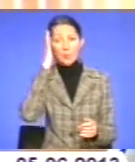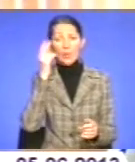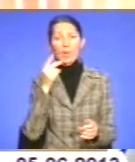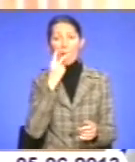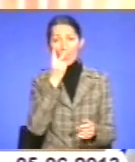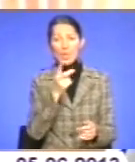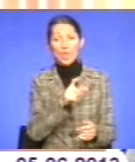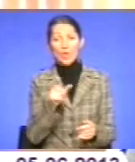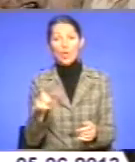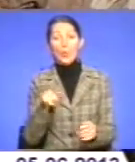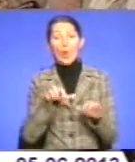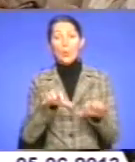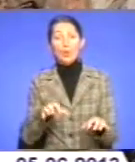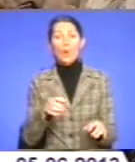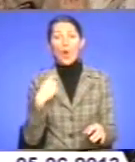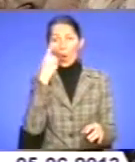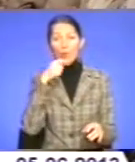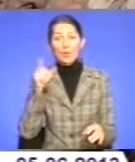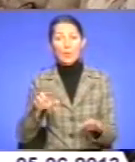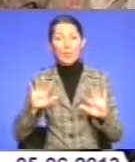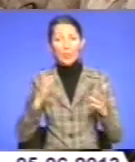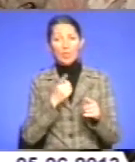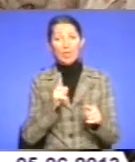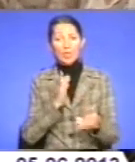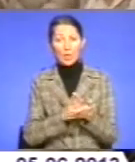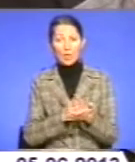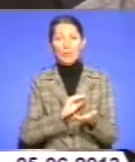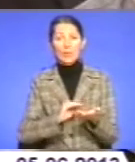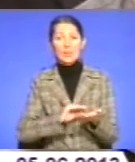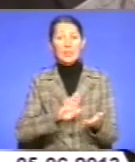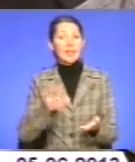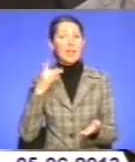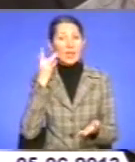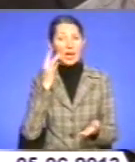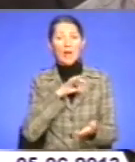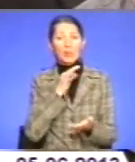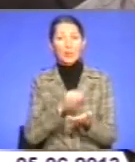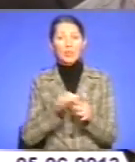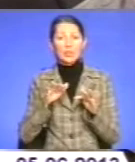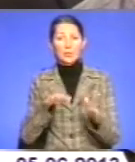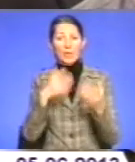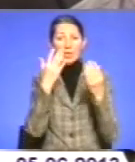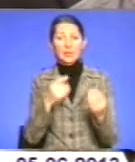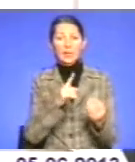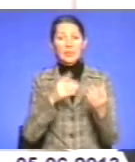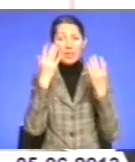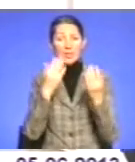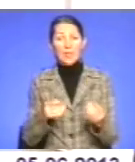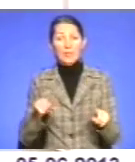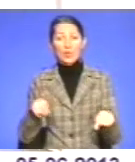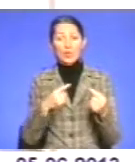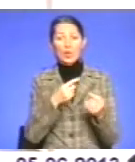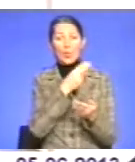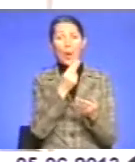події, заходи, які відбуваються. Журналістика – нелегка та відповідальна справа. День за днем ми створюємо картину нашого буття. Все-таки